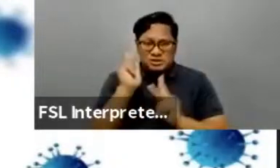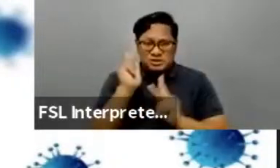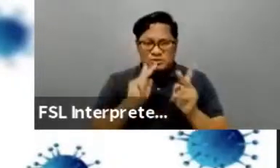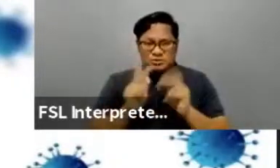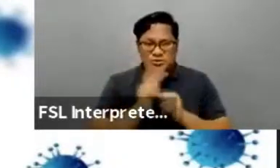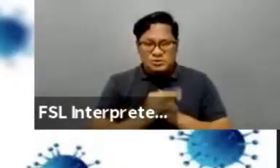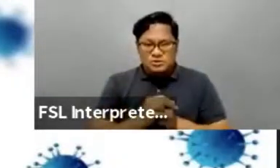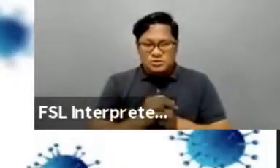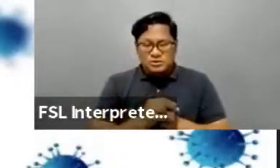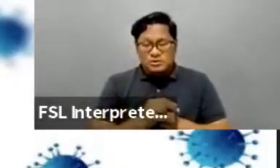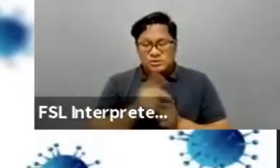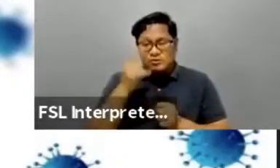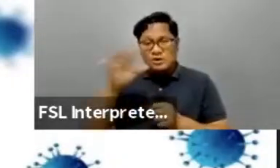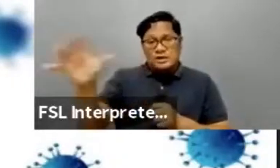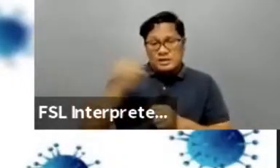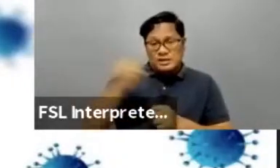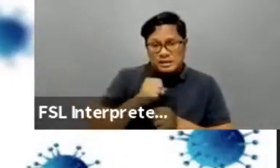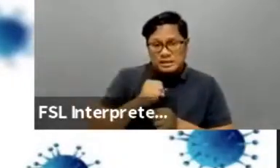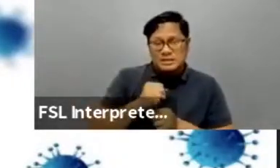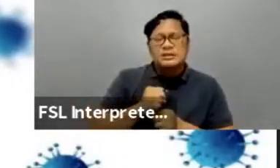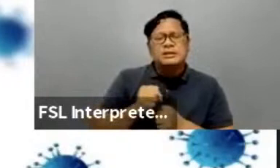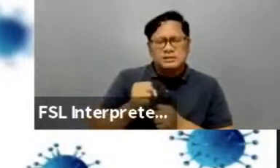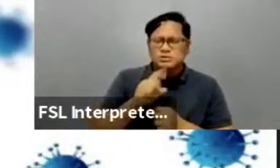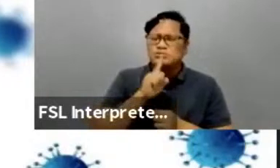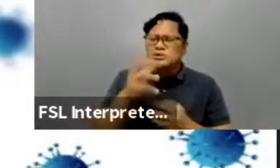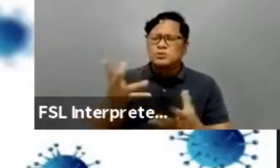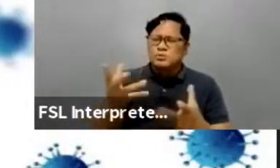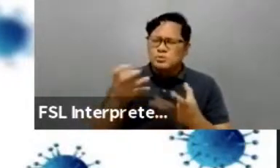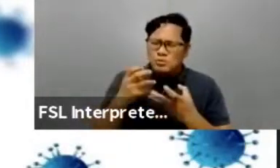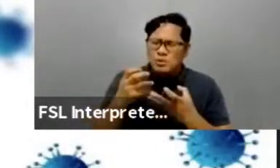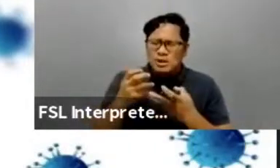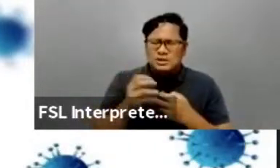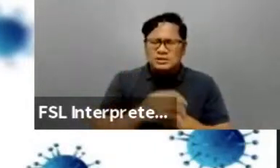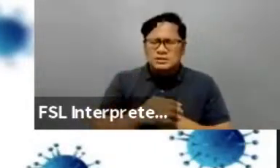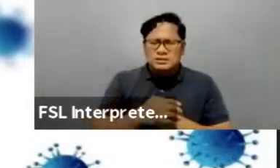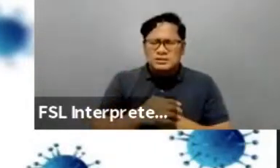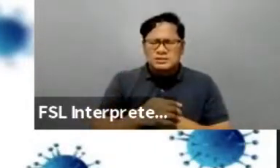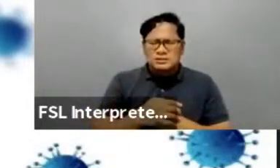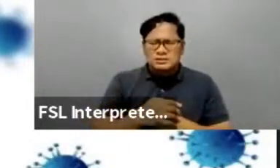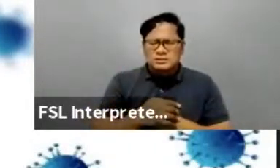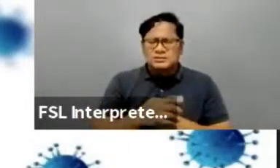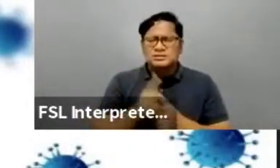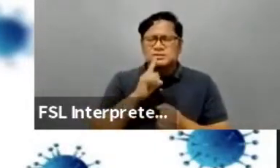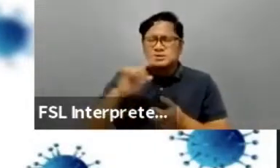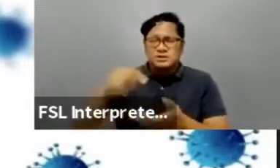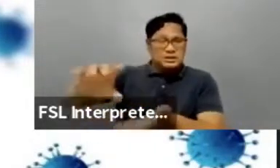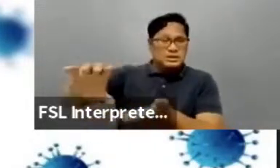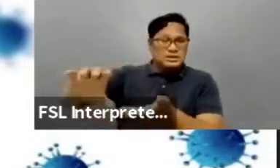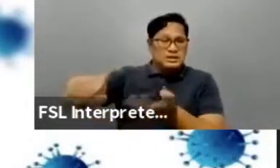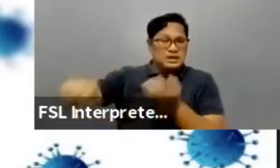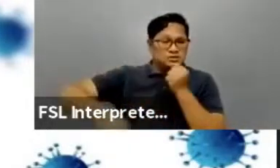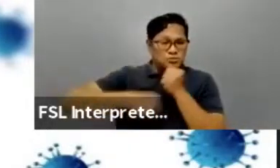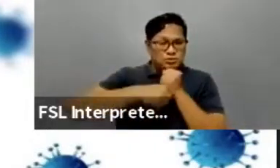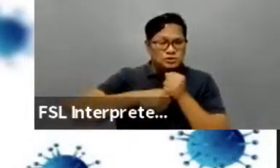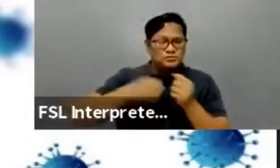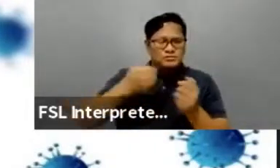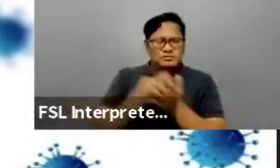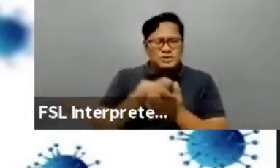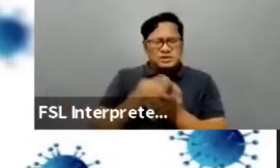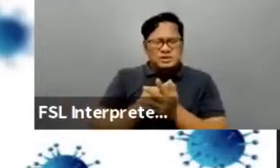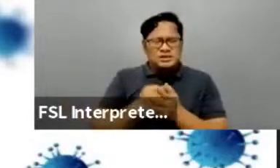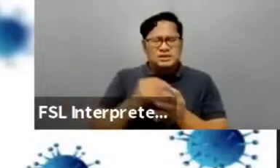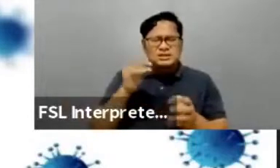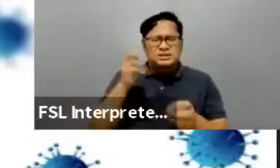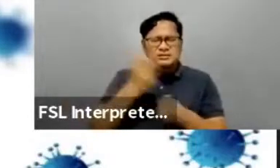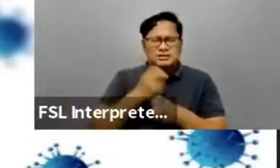sa pagkuha nila, sa kagustuhan nilang makakuha ng ayuda na napakabagal naman